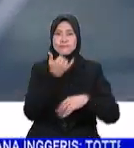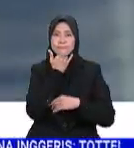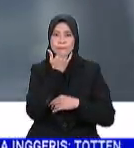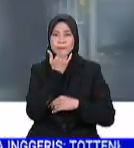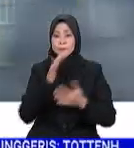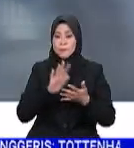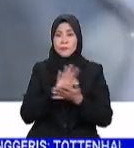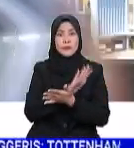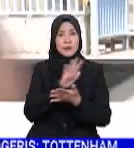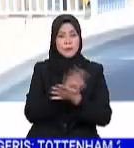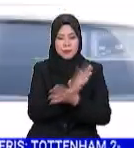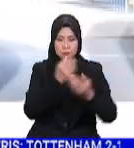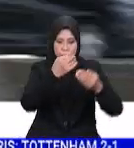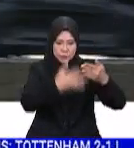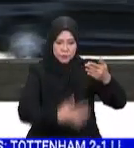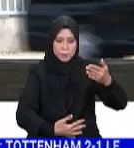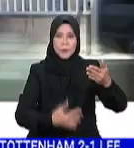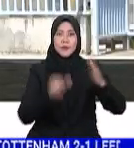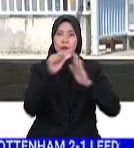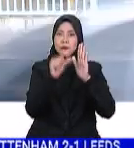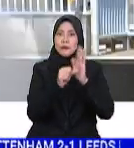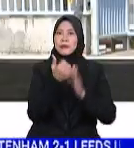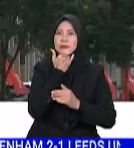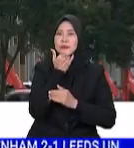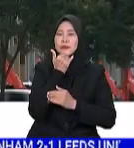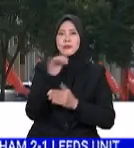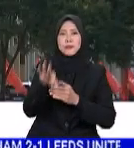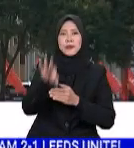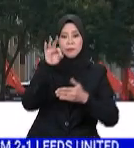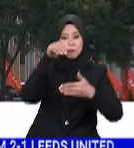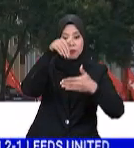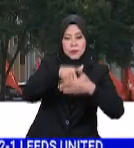18 kertas siasatan dibuka di bawah Akta Kesalahan Pilihan Raya